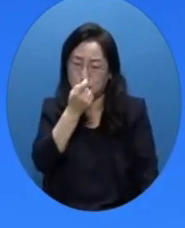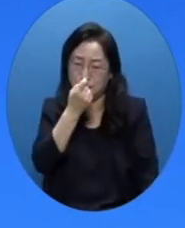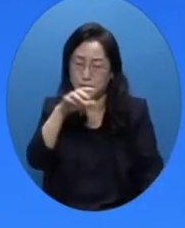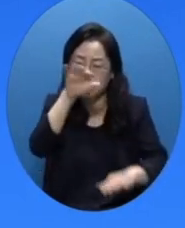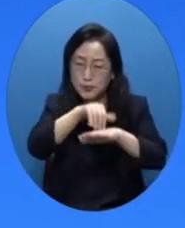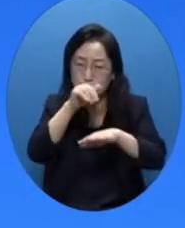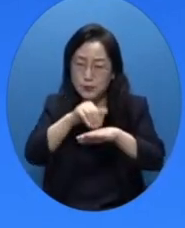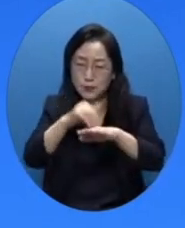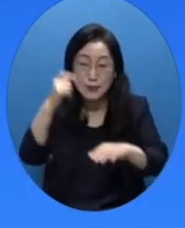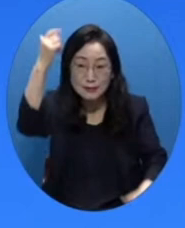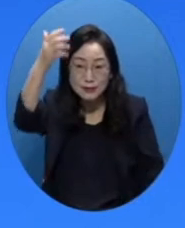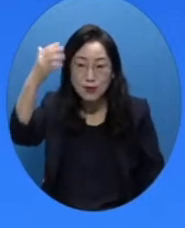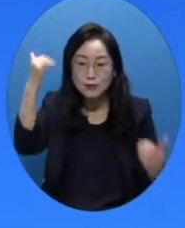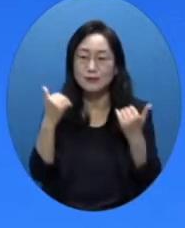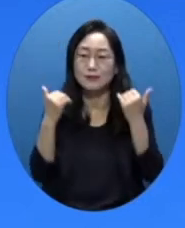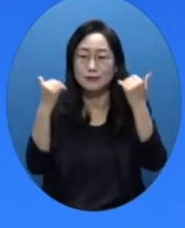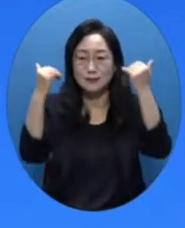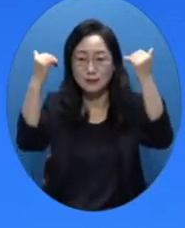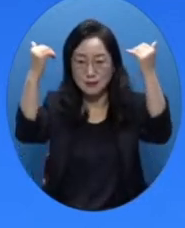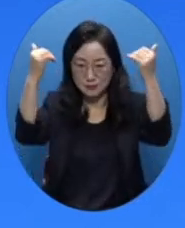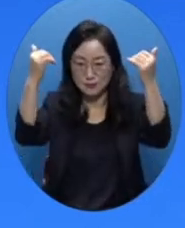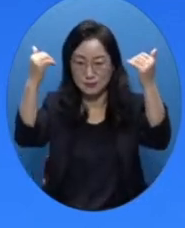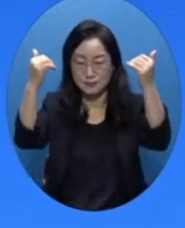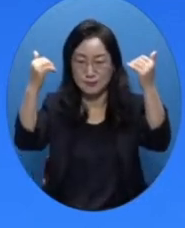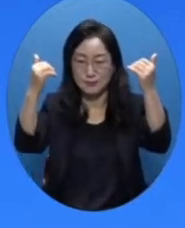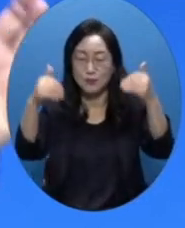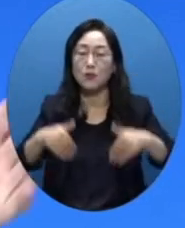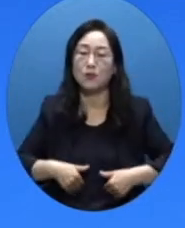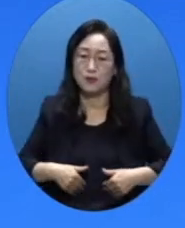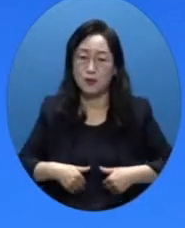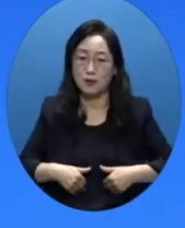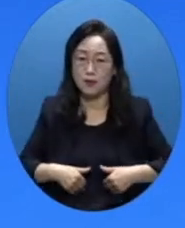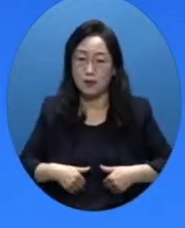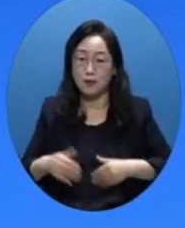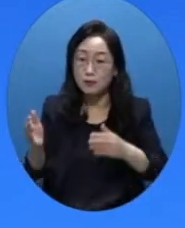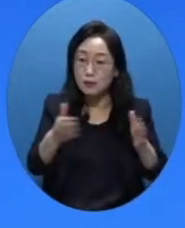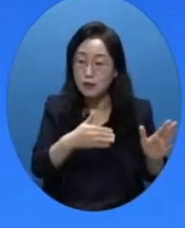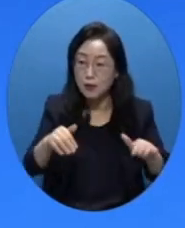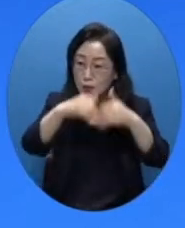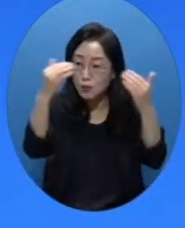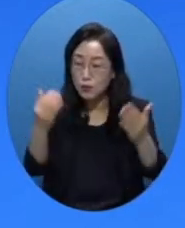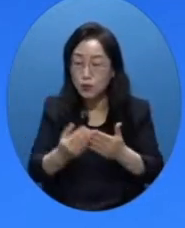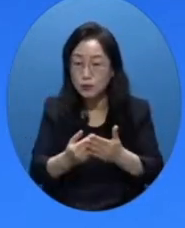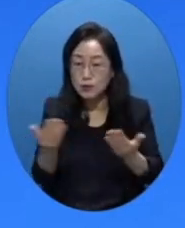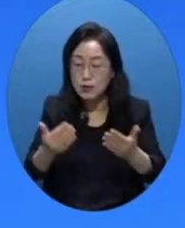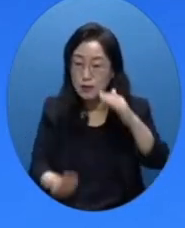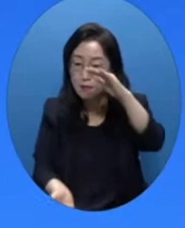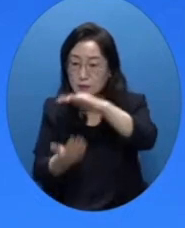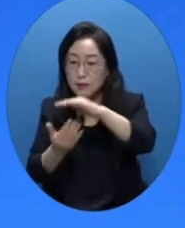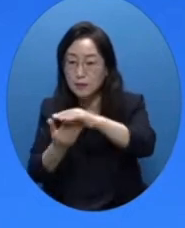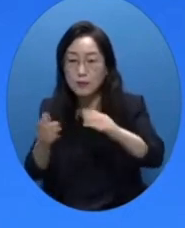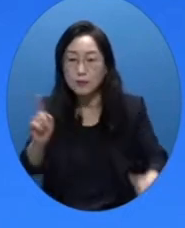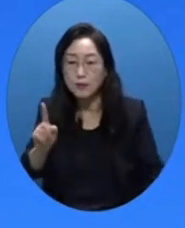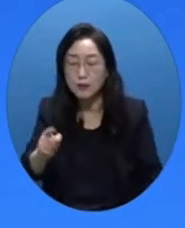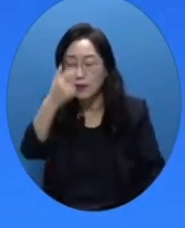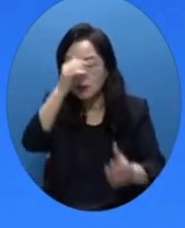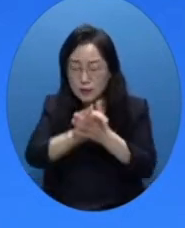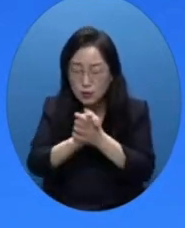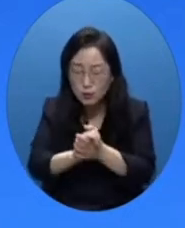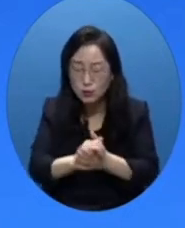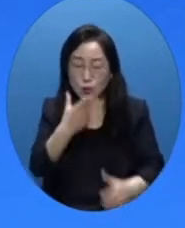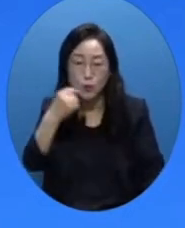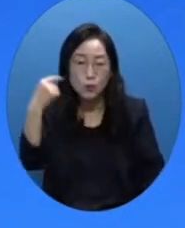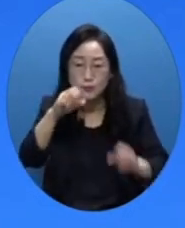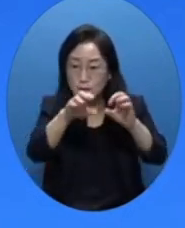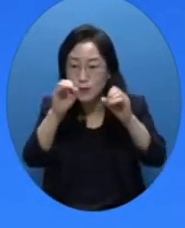영적으로 성숙한 그러한 은혜가 임해야 됩니다. 그런데 이 모든 일을 가능케 하는 것이 기도입니다. 복음을 전할 때도 기도해야 되고 구제할